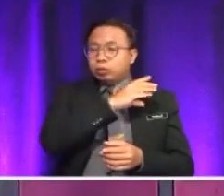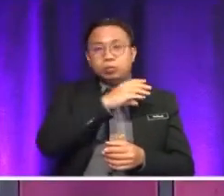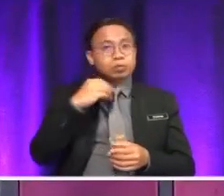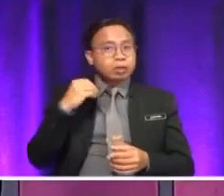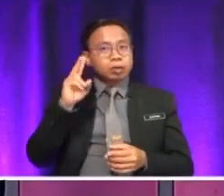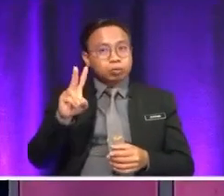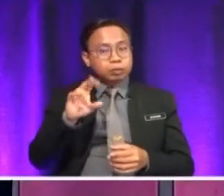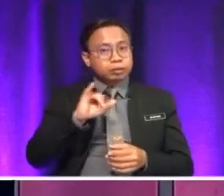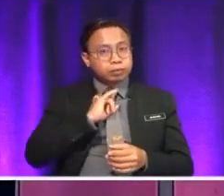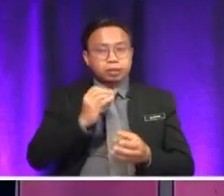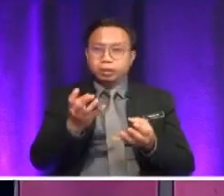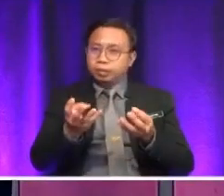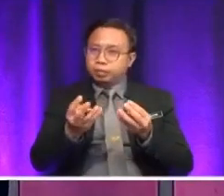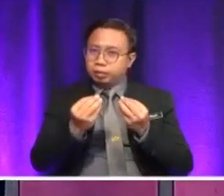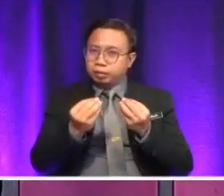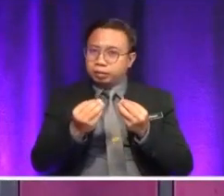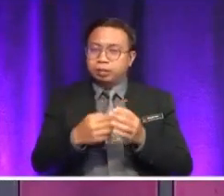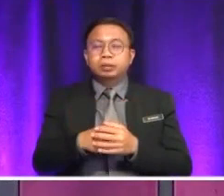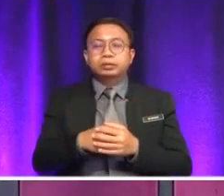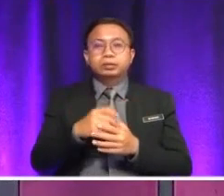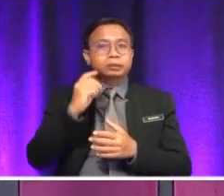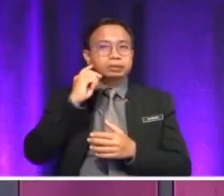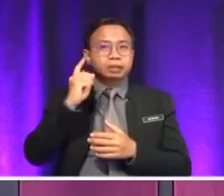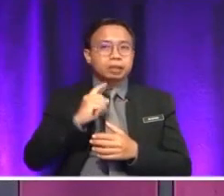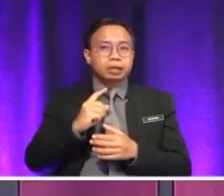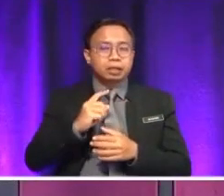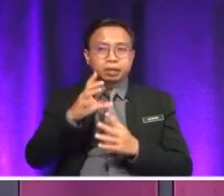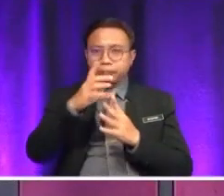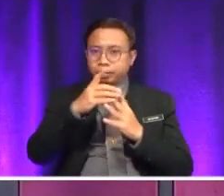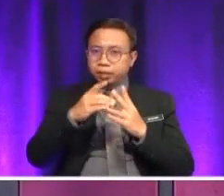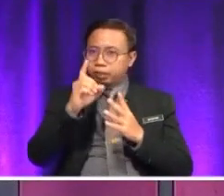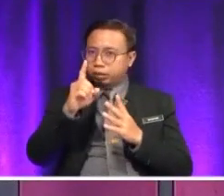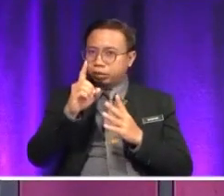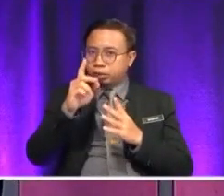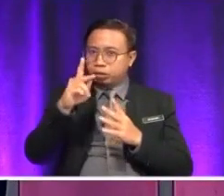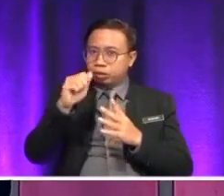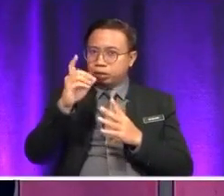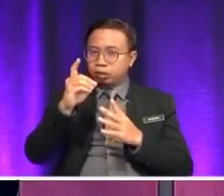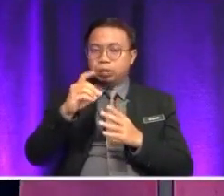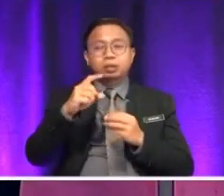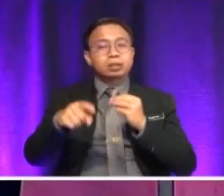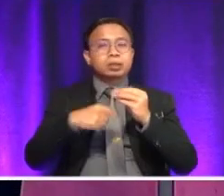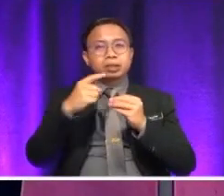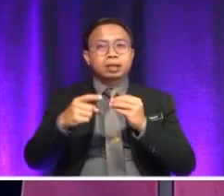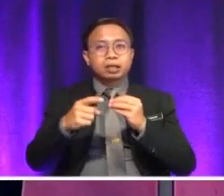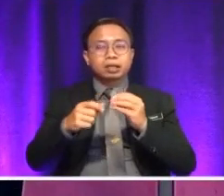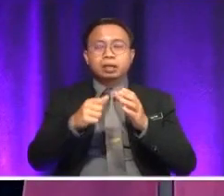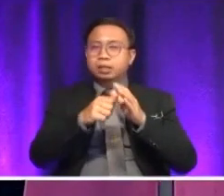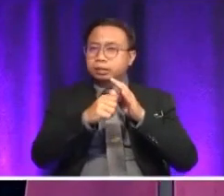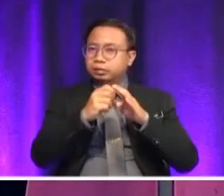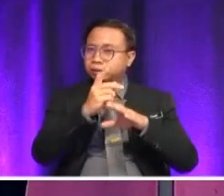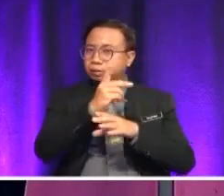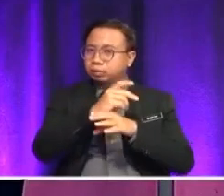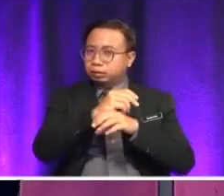saya minta Zahra. Okey, memilih 1 kad, okey, mengenai kesan konflik